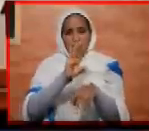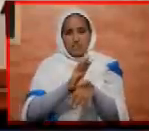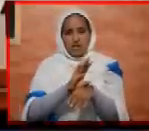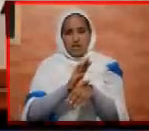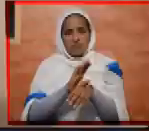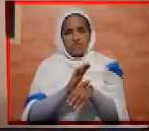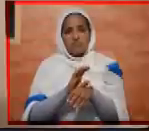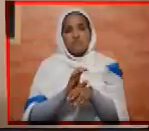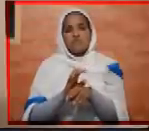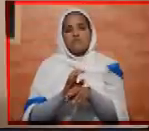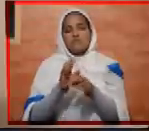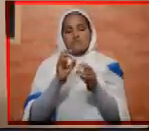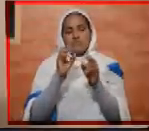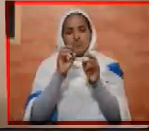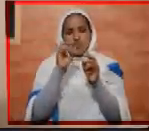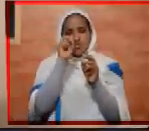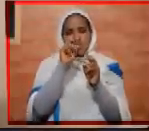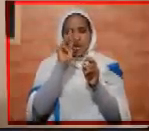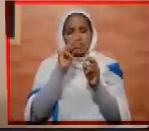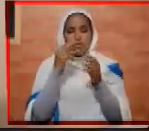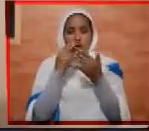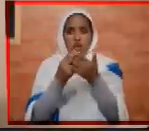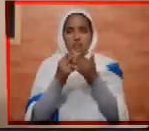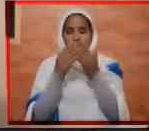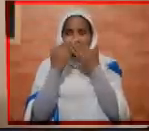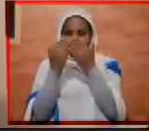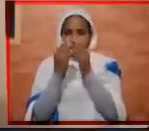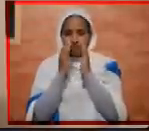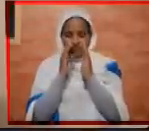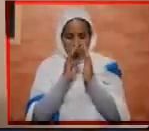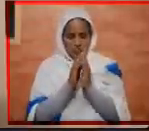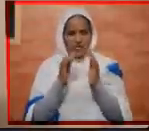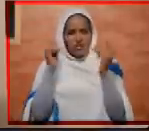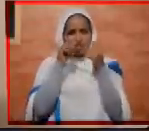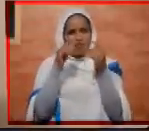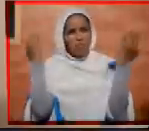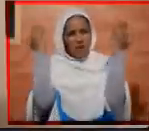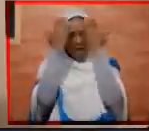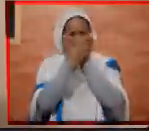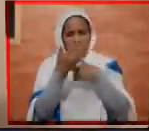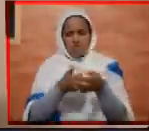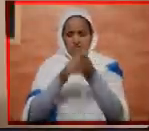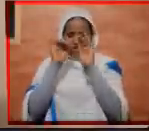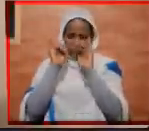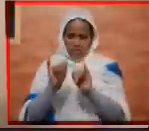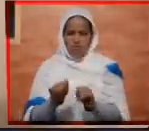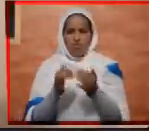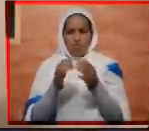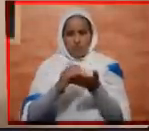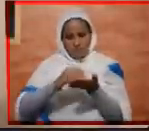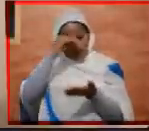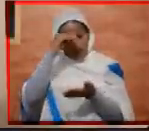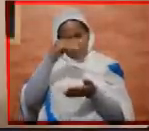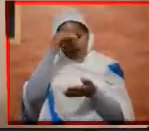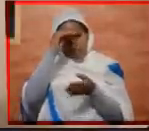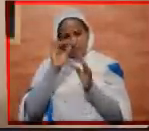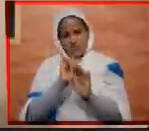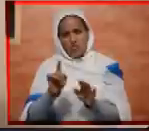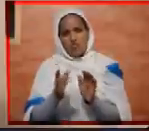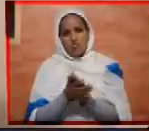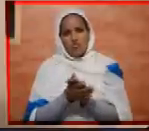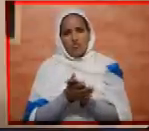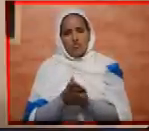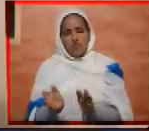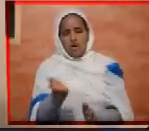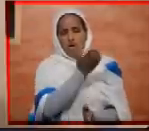ለብሶ አንሶላ ለብሶ ነው የሚማረው የገጠሩ። እና በሰርከ ህብስትም ማንኛውም